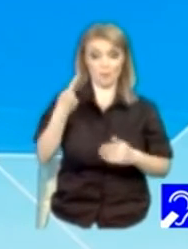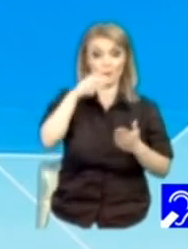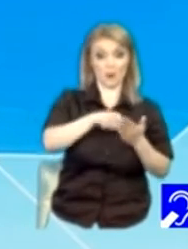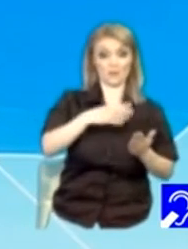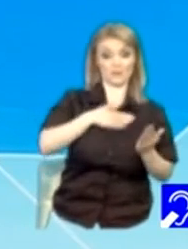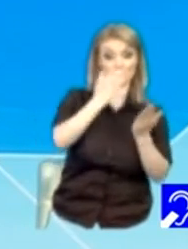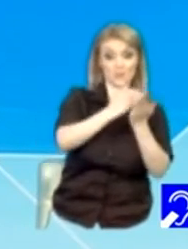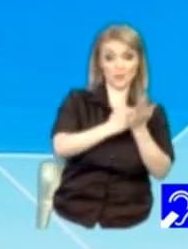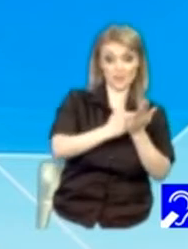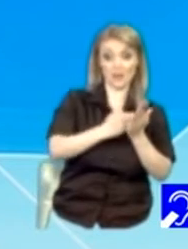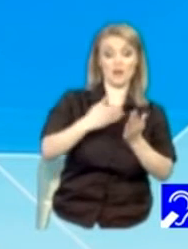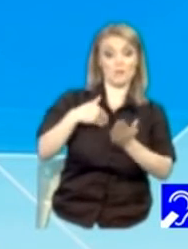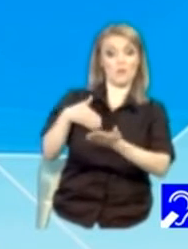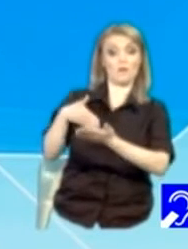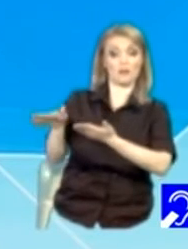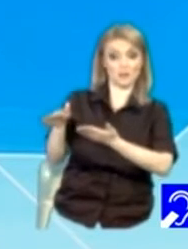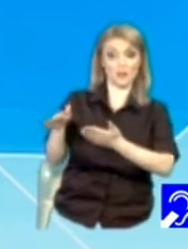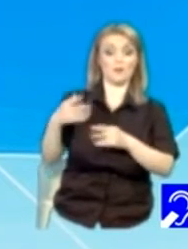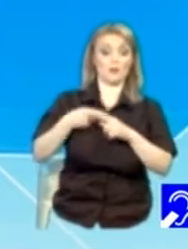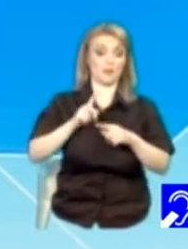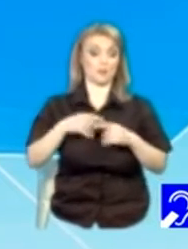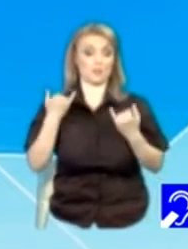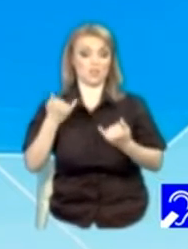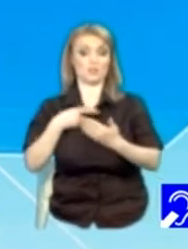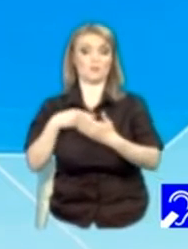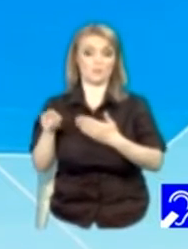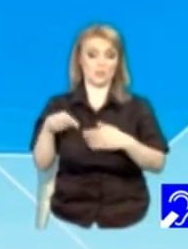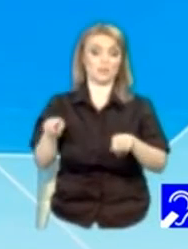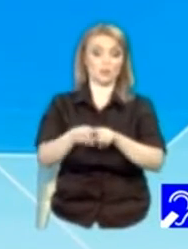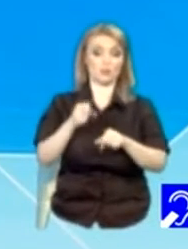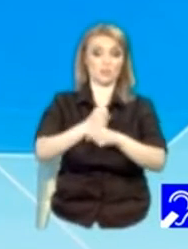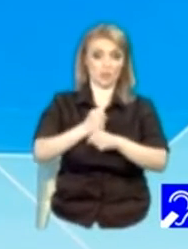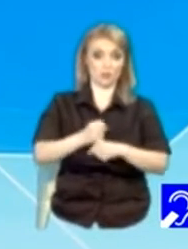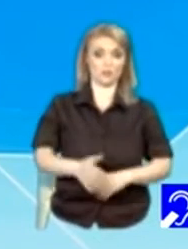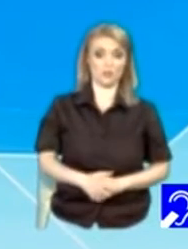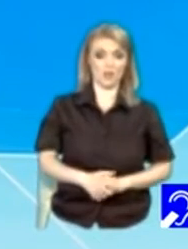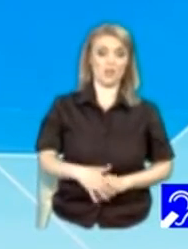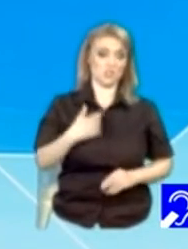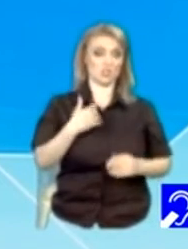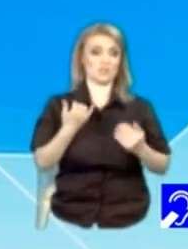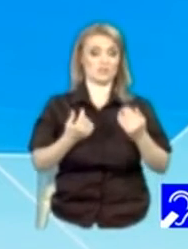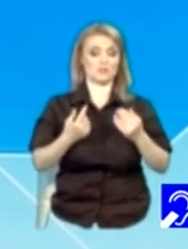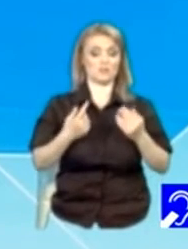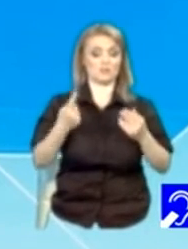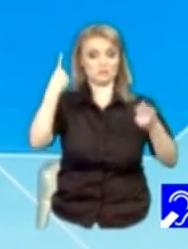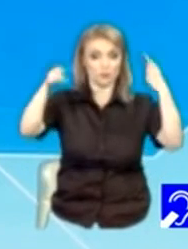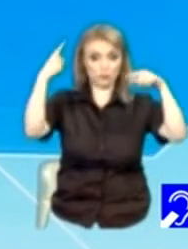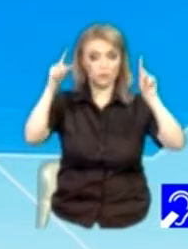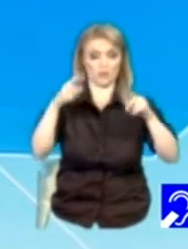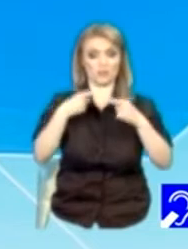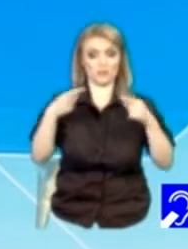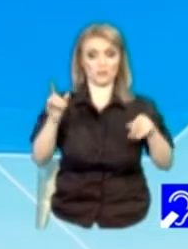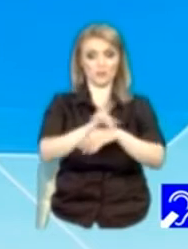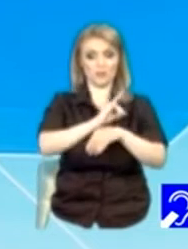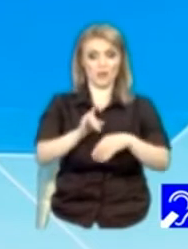recurs mișelesc să ataci tocmai echipa din care faci parte doar din motivul că nu stai pe o poziție mai comodă. Vă dați seama